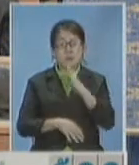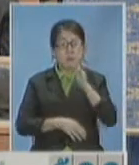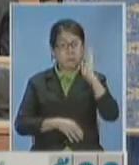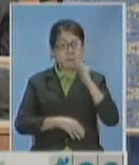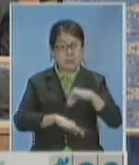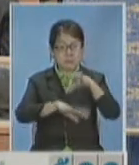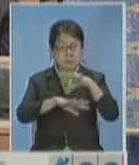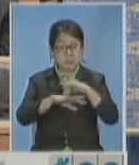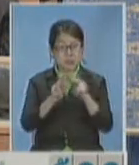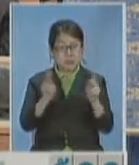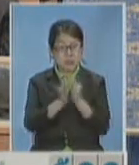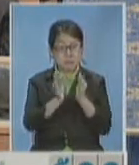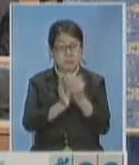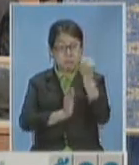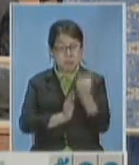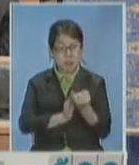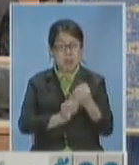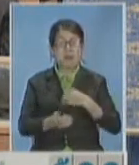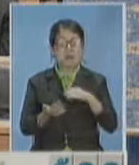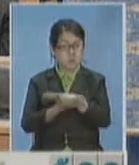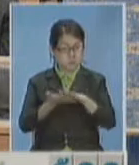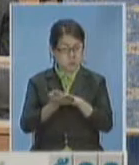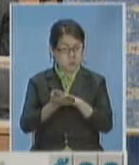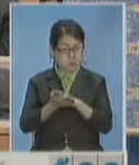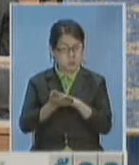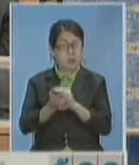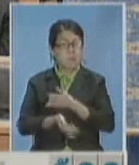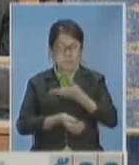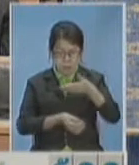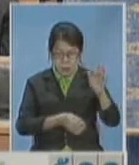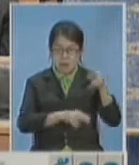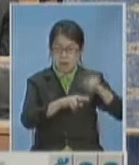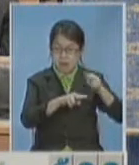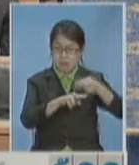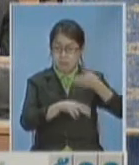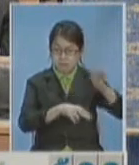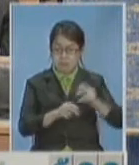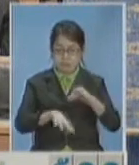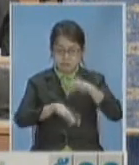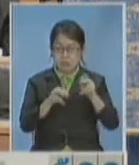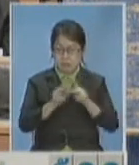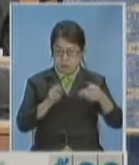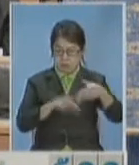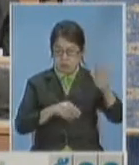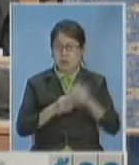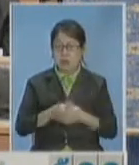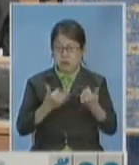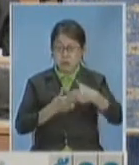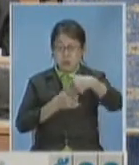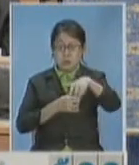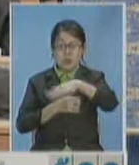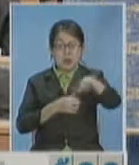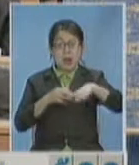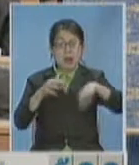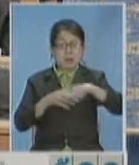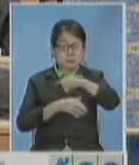เสียงข้างน้อยสงวนความเห็นขอความกรุณาท่านไปอยู่บนบัลลังก์ข้างบนเพราะข้างล่างนี้เป็นสิ่งที่สมา